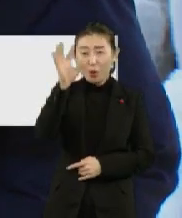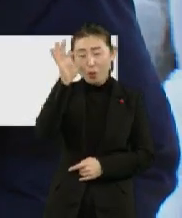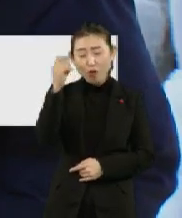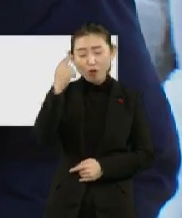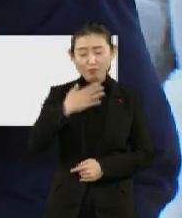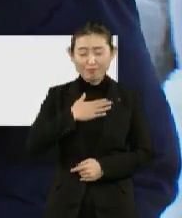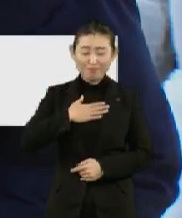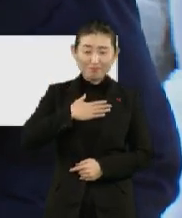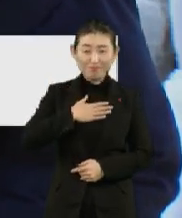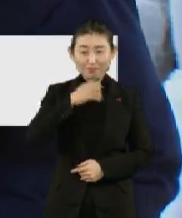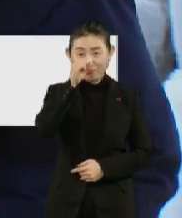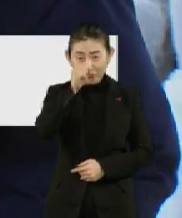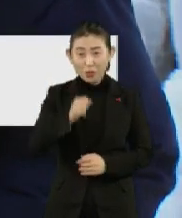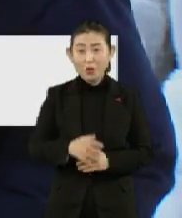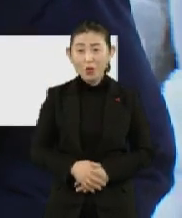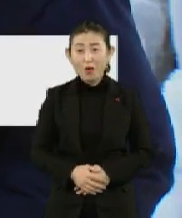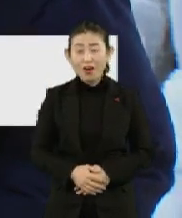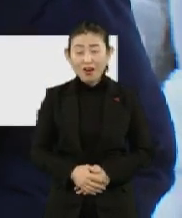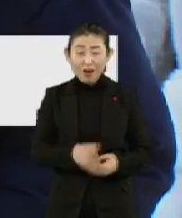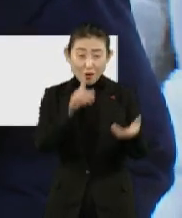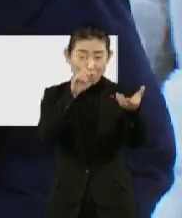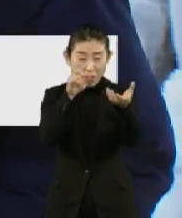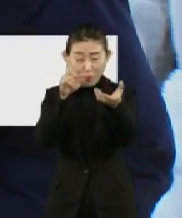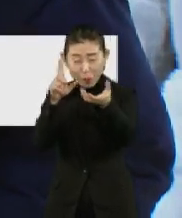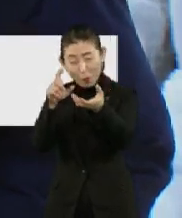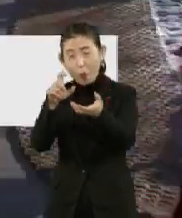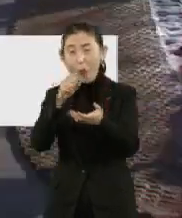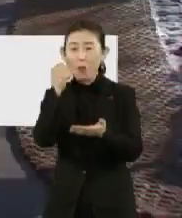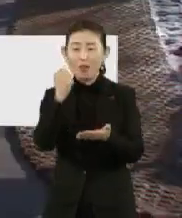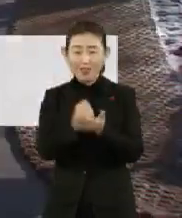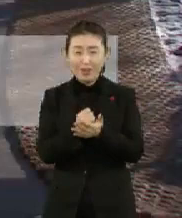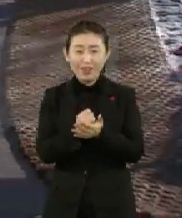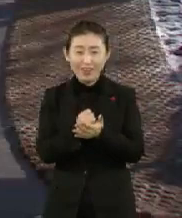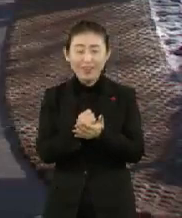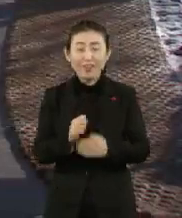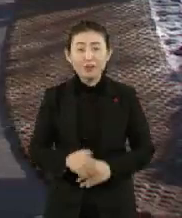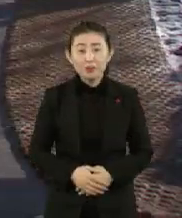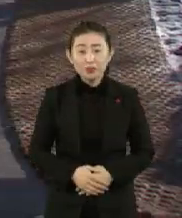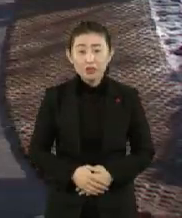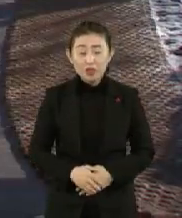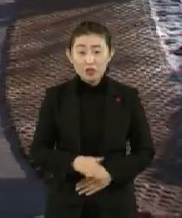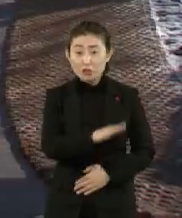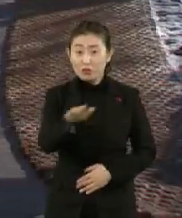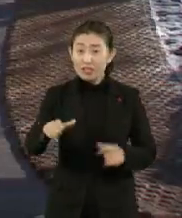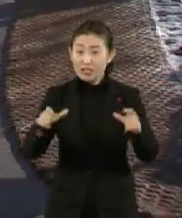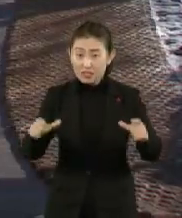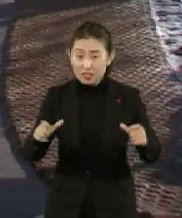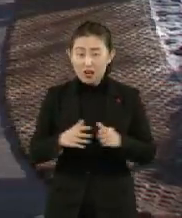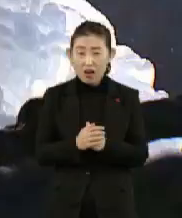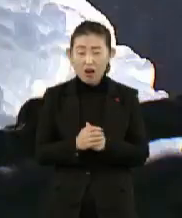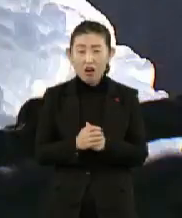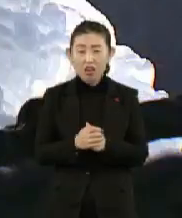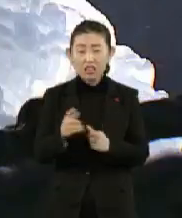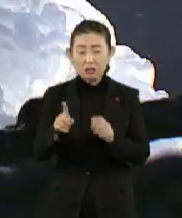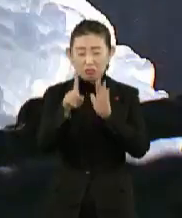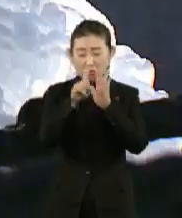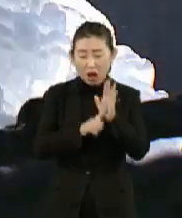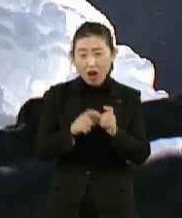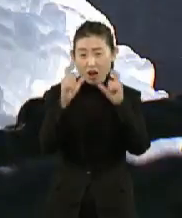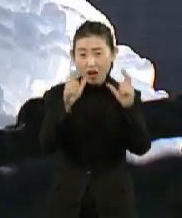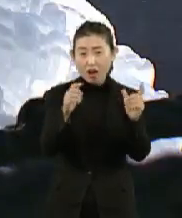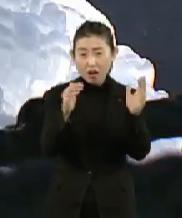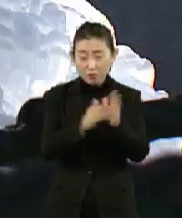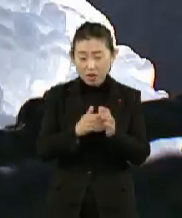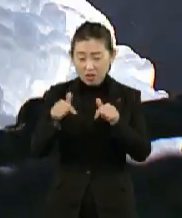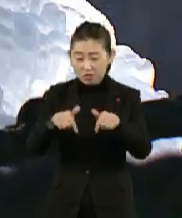이렇게 사진 찍기도 아주 좋은 것 같아요. 날씨 춥지만. 대전과 세종, 충남 내륙에는 한파 경보가, 서해안